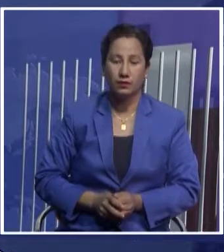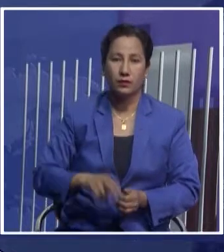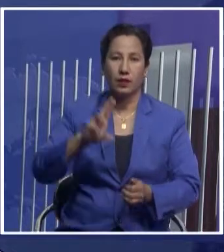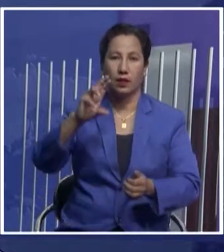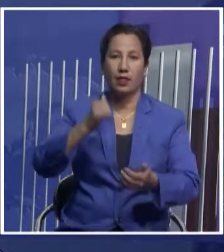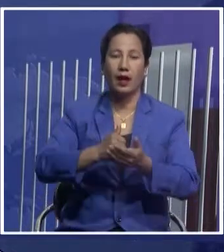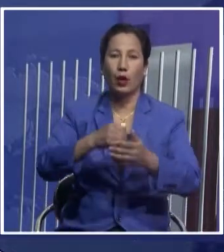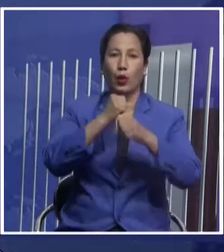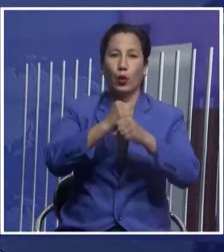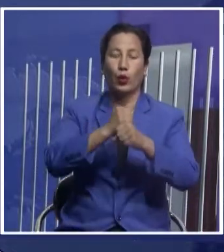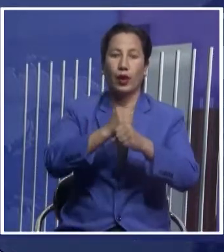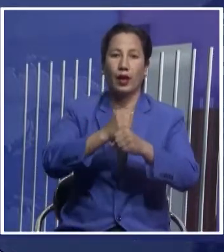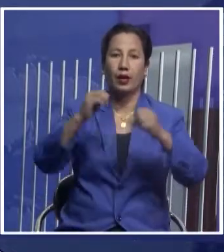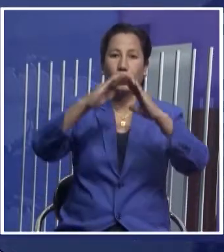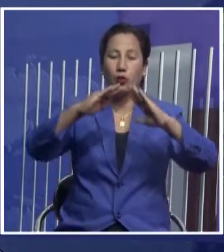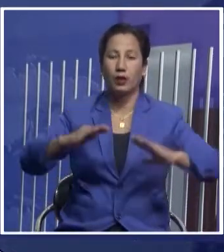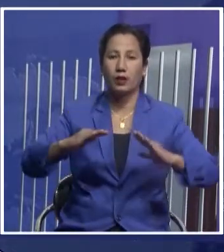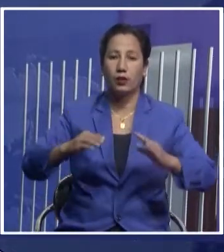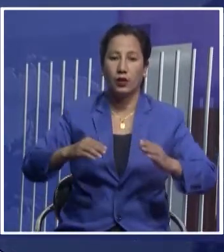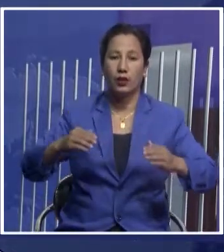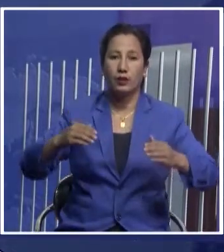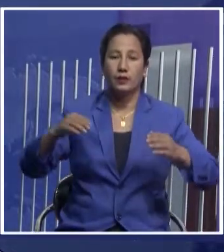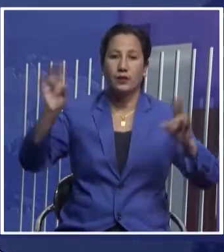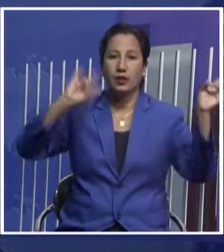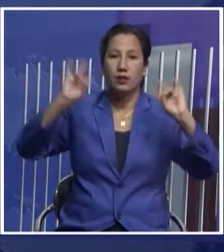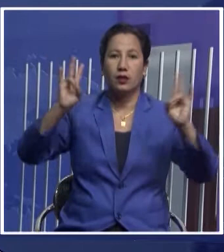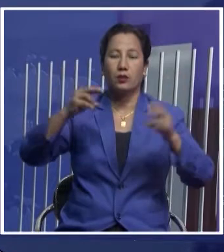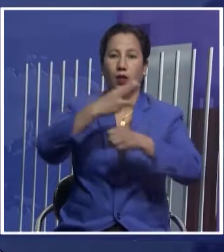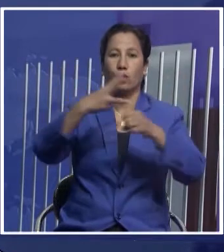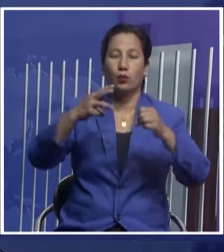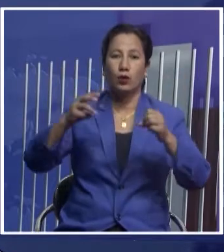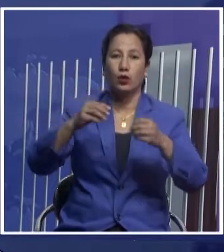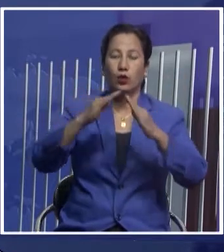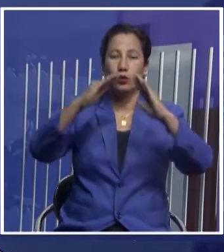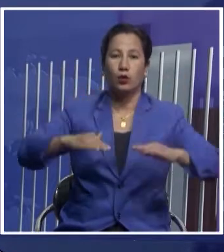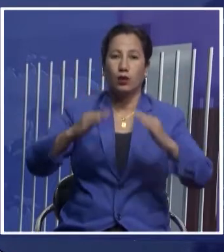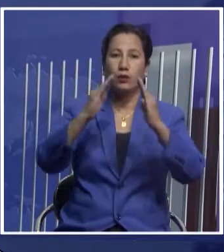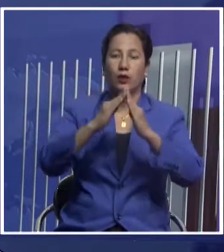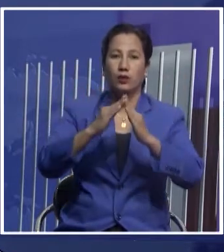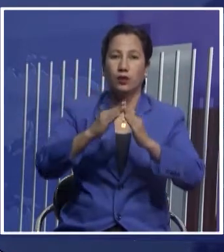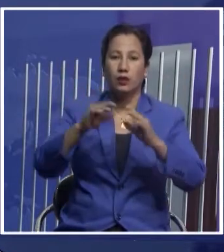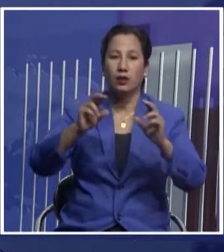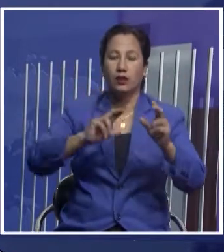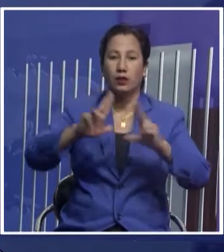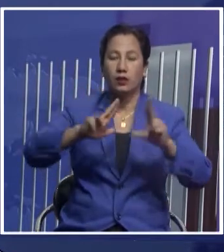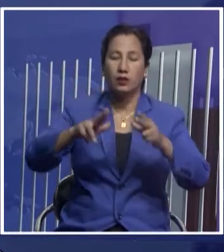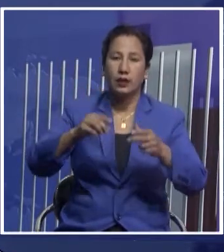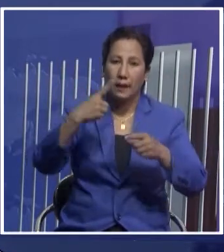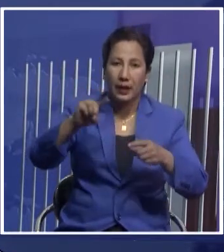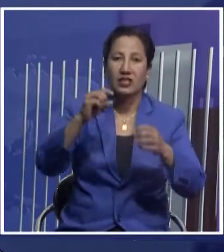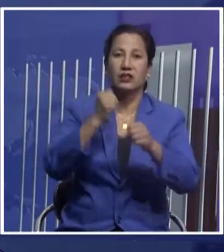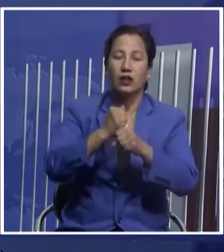दाङको घोराईलाई भूकम्प प्रतिरोधी सहर बनाउन उपमहानगरले भूकम्प प्रतिरोधी भवनको मात्रै नक्सा पास गर्न